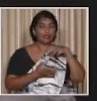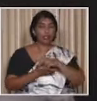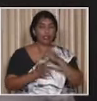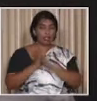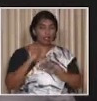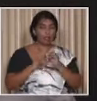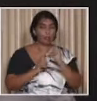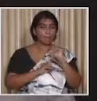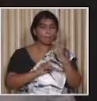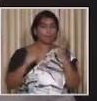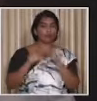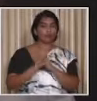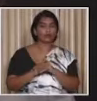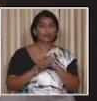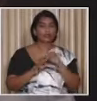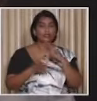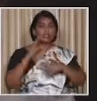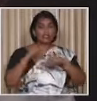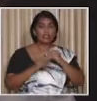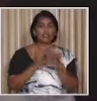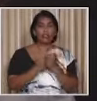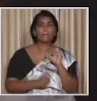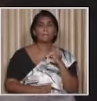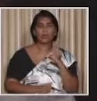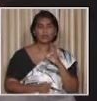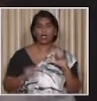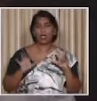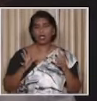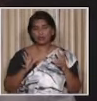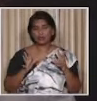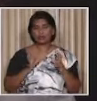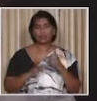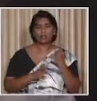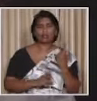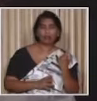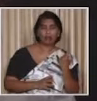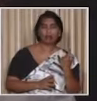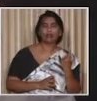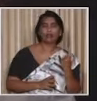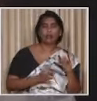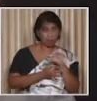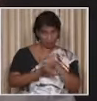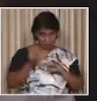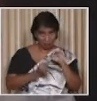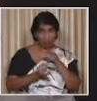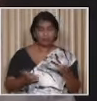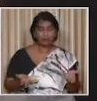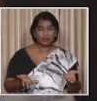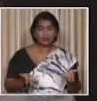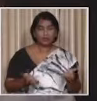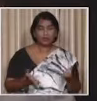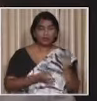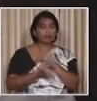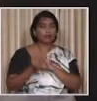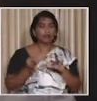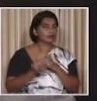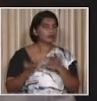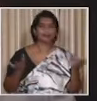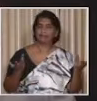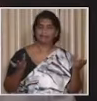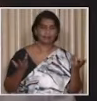මන්ත්‍රීවරු පාර්ලිමේන්තුවට එන්නේ ඡන්ද 500ක්, ඡන්ද 800ක්, ඡන්ද 1000ක්. මේක ප්‍රජාතන්ත්‍රවාදීද? මේක ප්‍රජාතන්ත්‍රවාදී